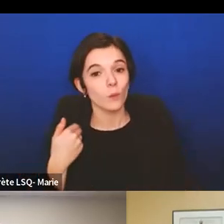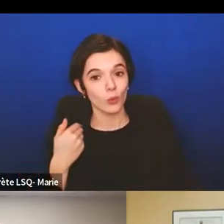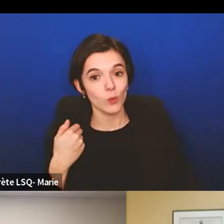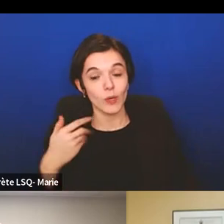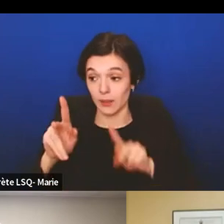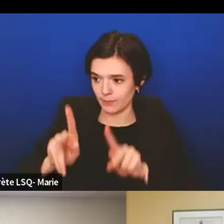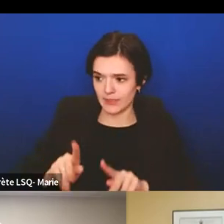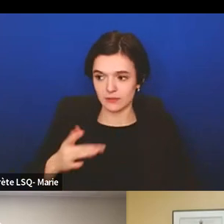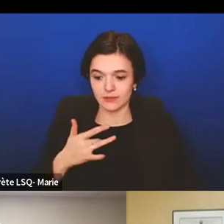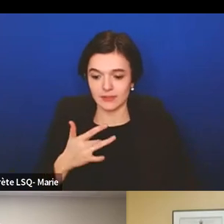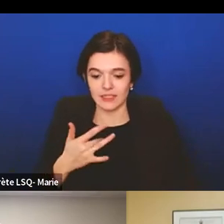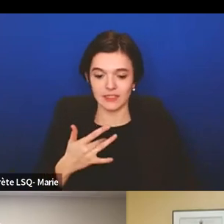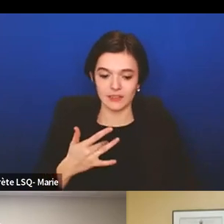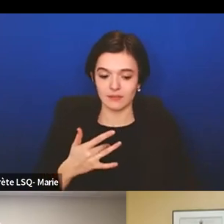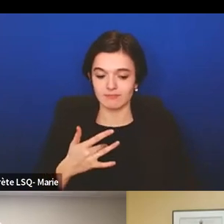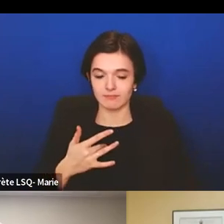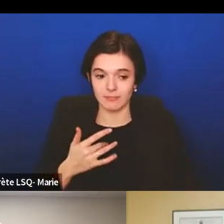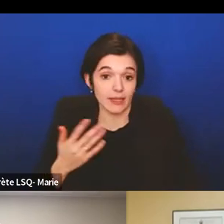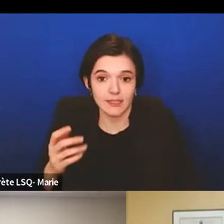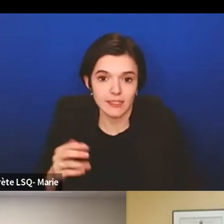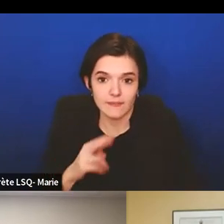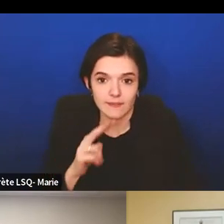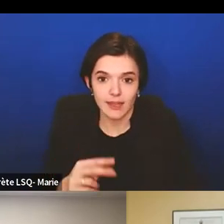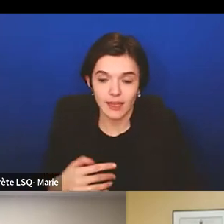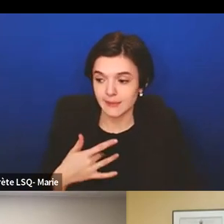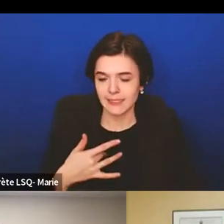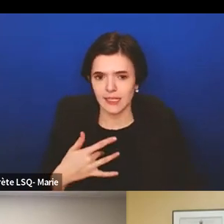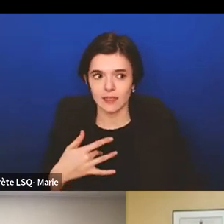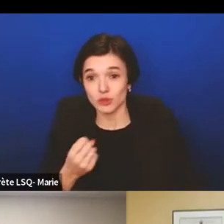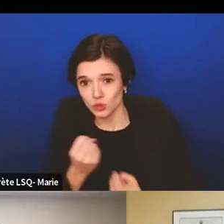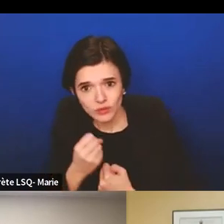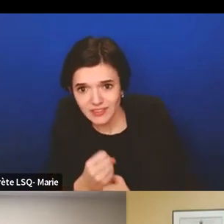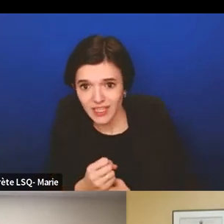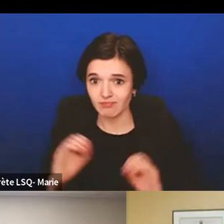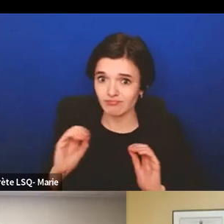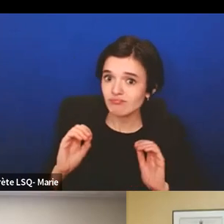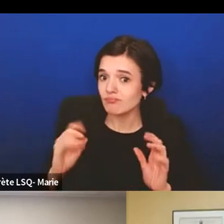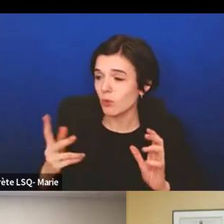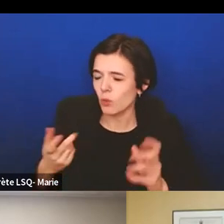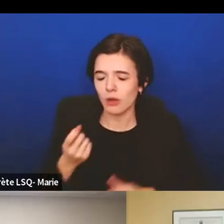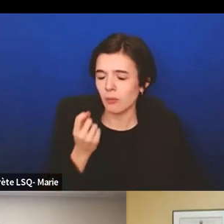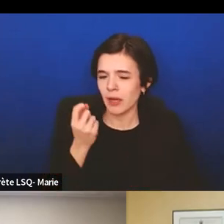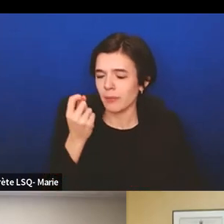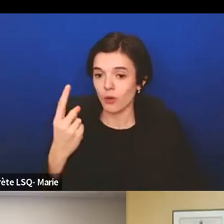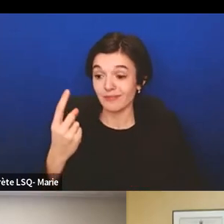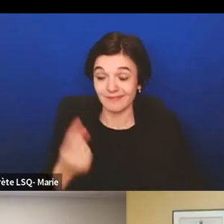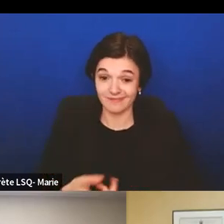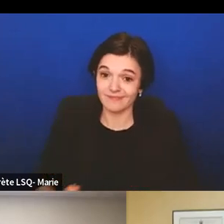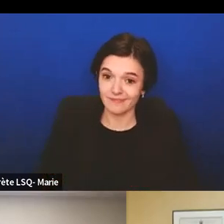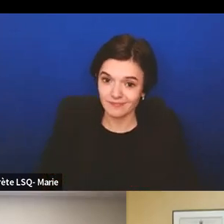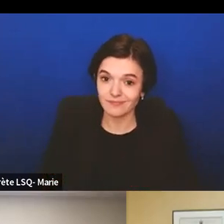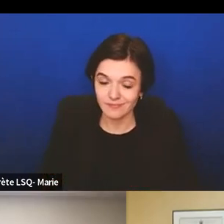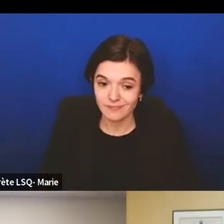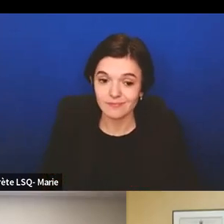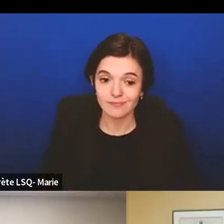pensent qu'elles ne se à raison, qu'elles ne vont pas forcément être soutenues ou comprises de la même façon. Donc, je crois